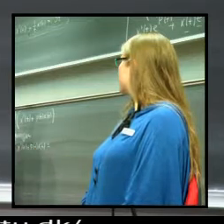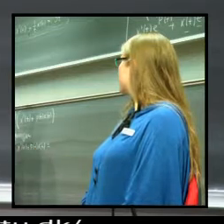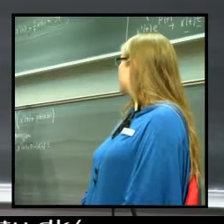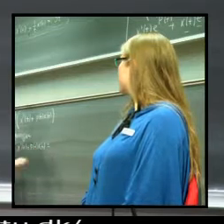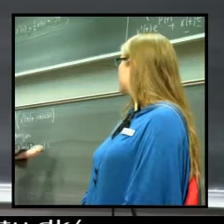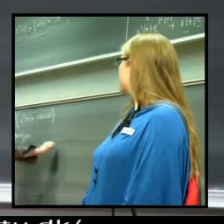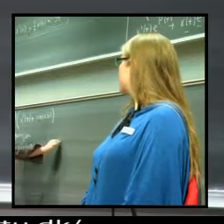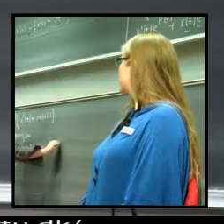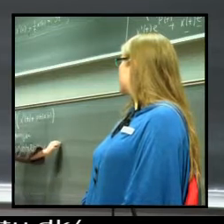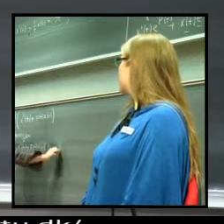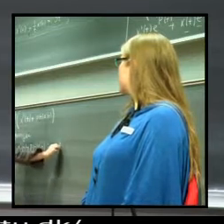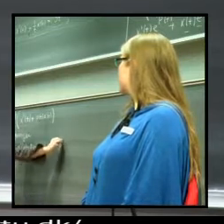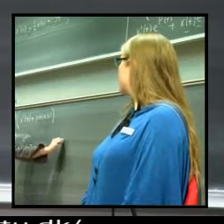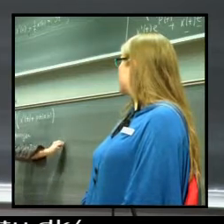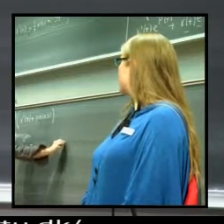med